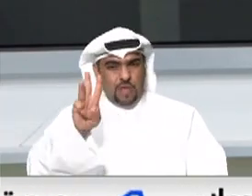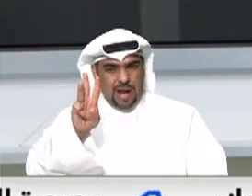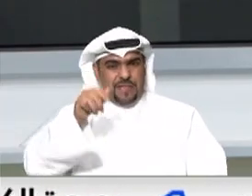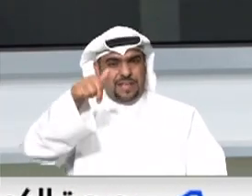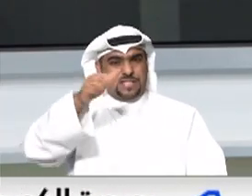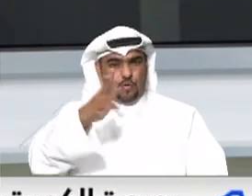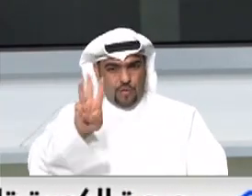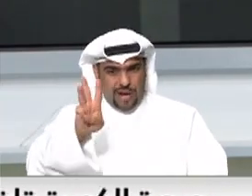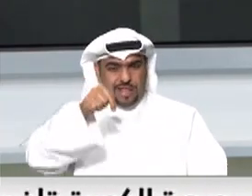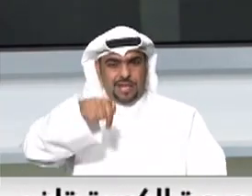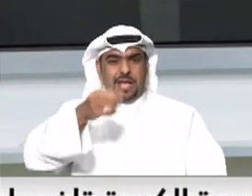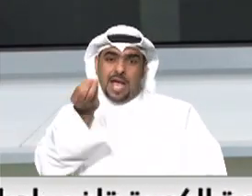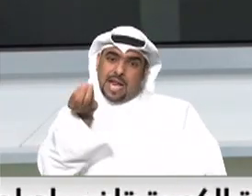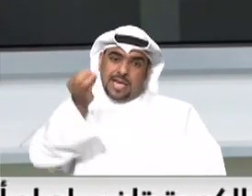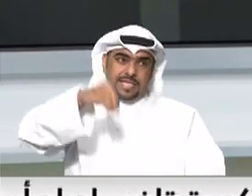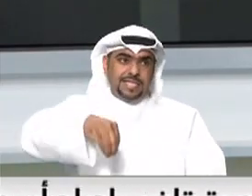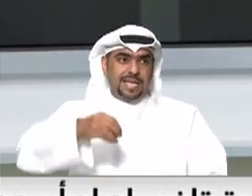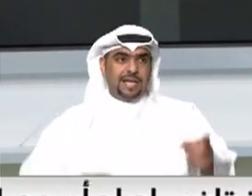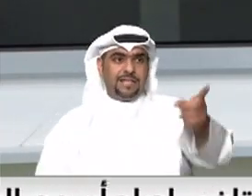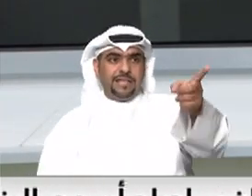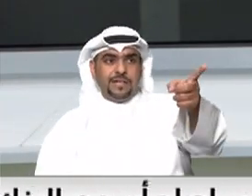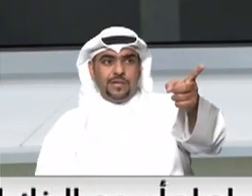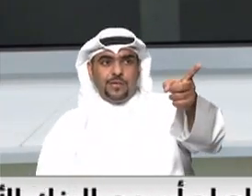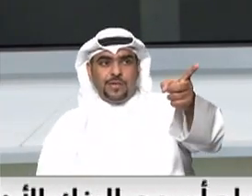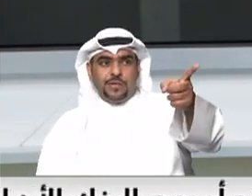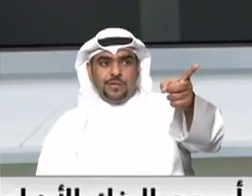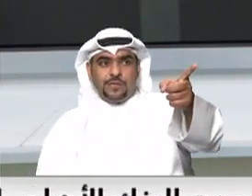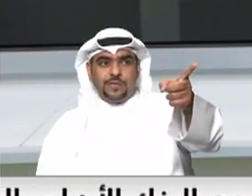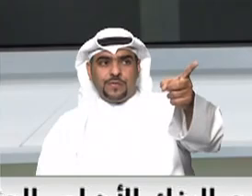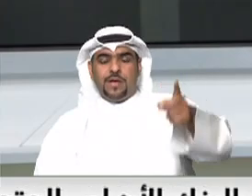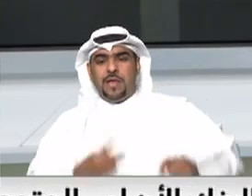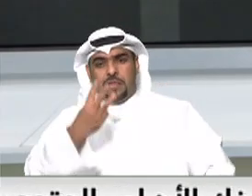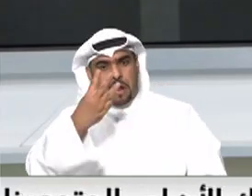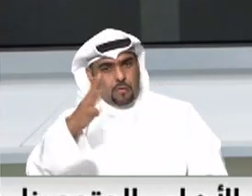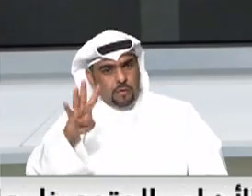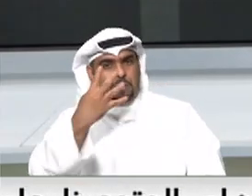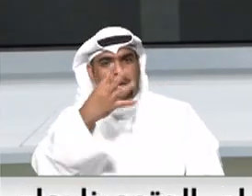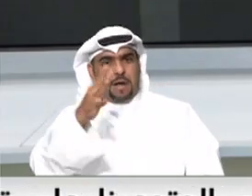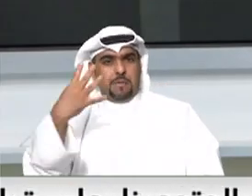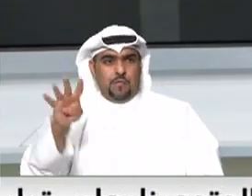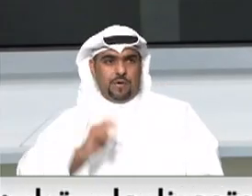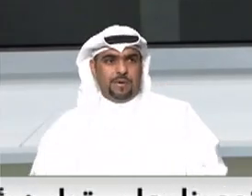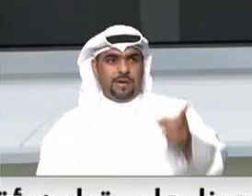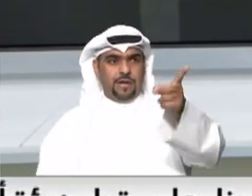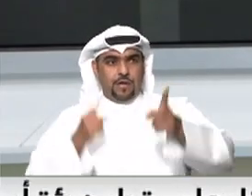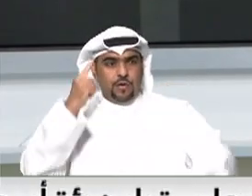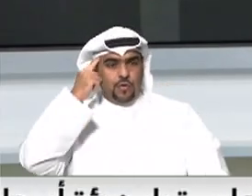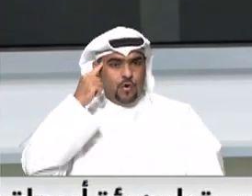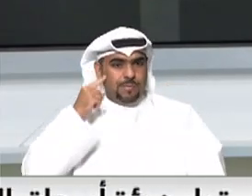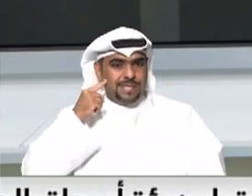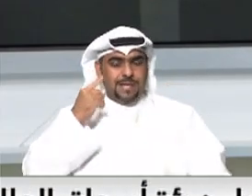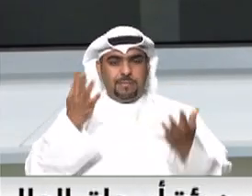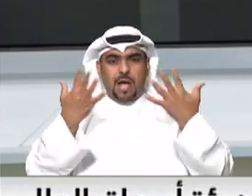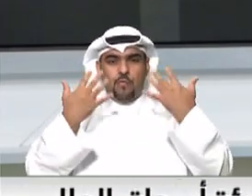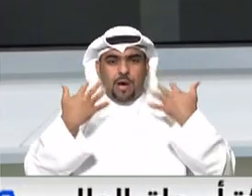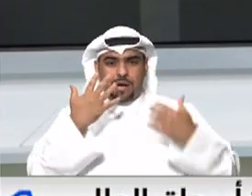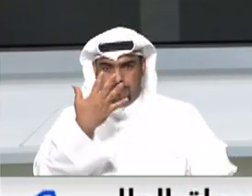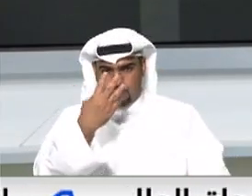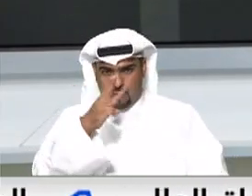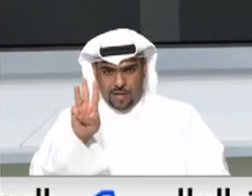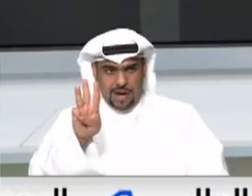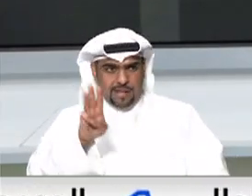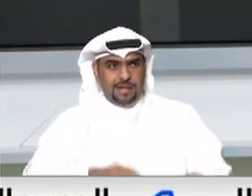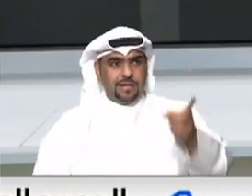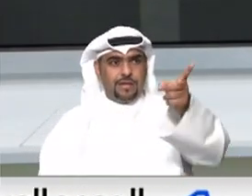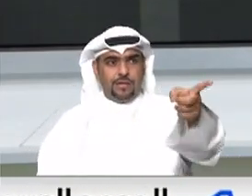اصبحت حاره نسبيا الهواء الكوس راح يستمر ويانا في يوم السبت من ثمانيه الى خمسه وثلاثين كيلو متر في الساعه بعد